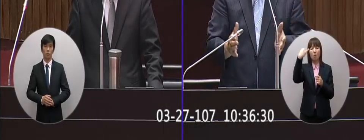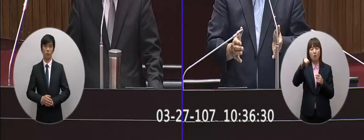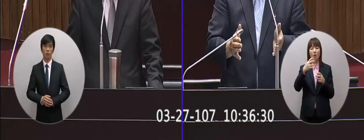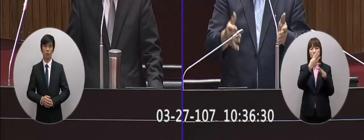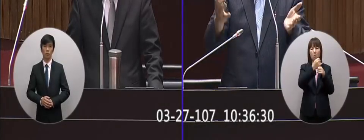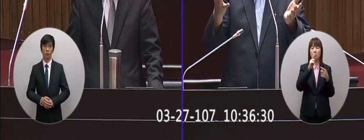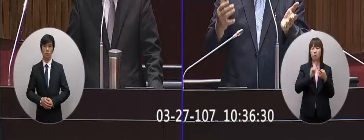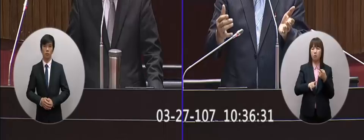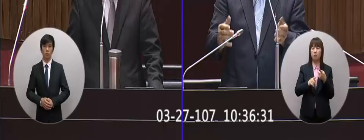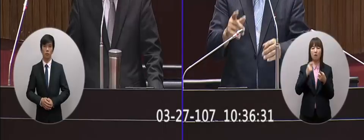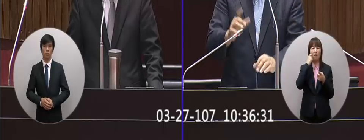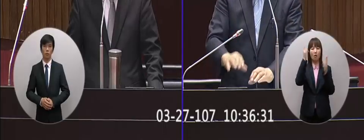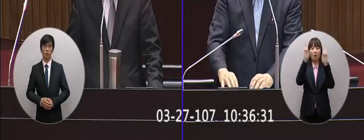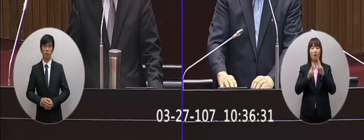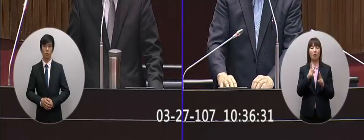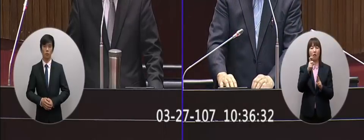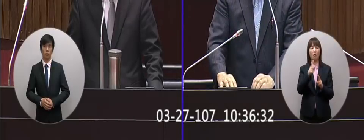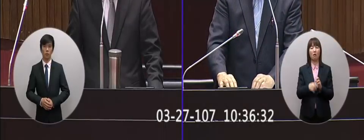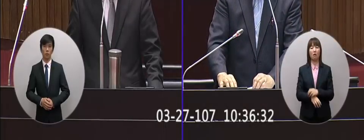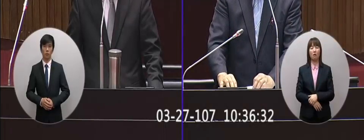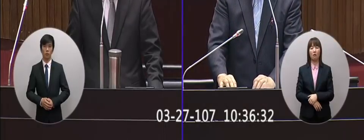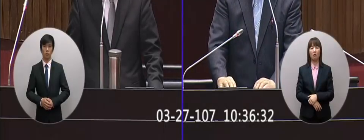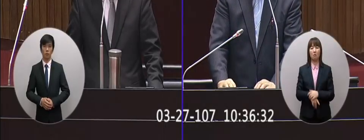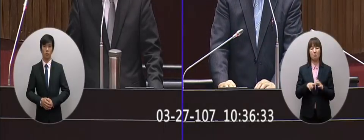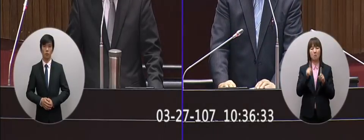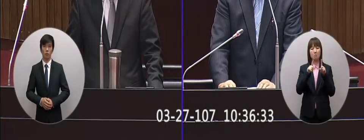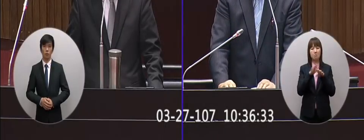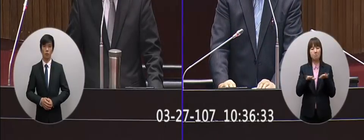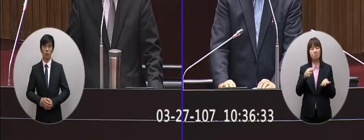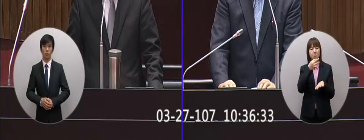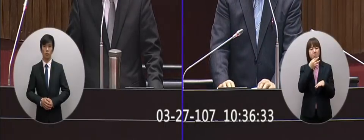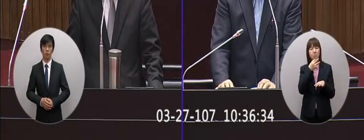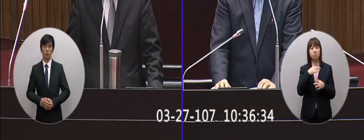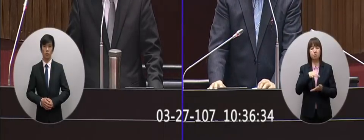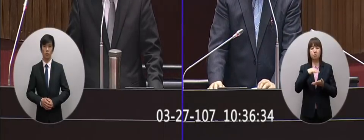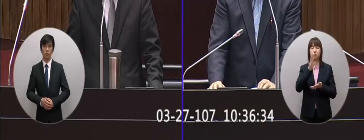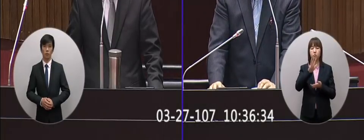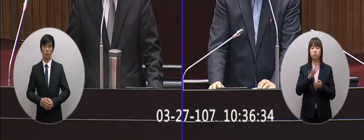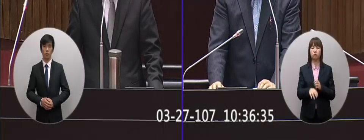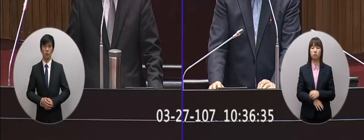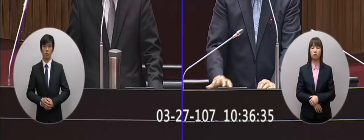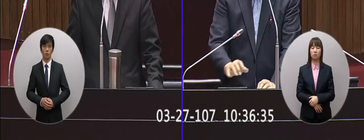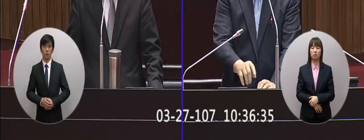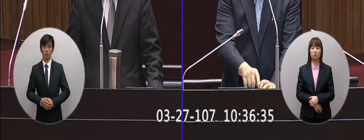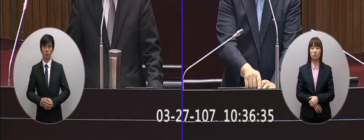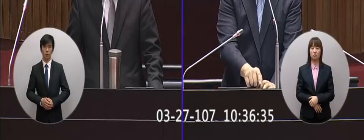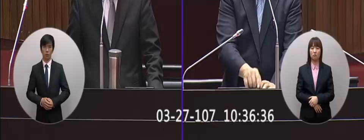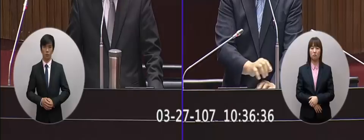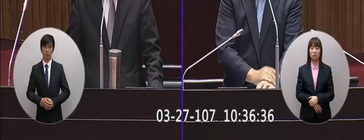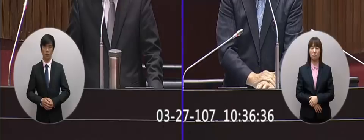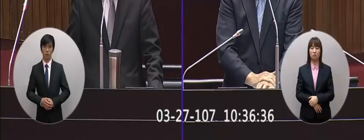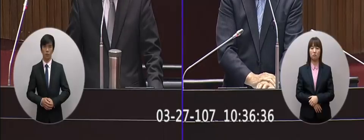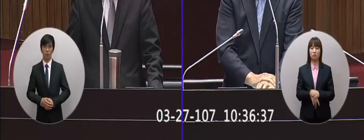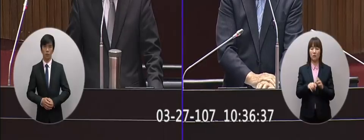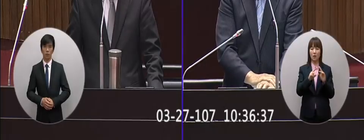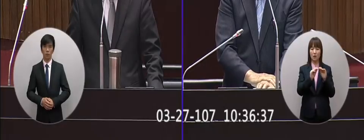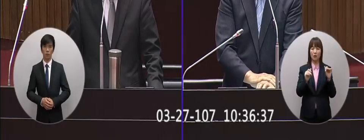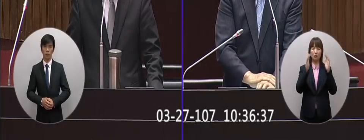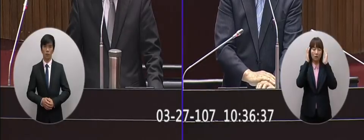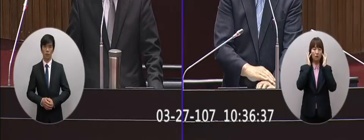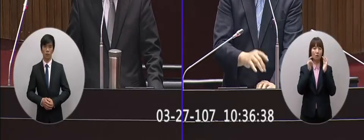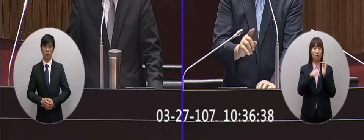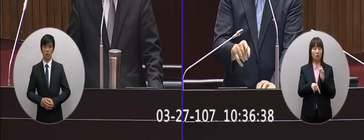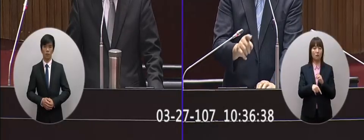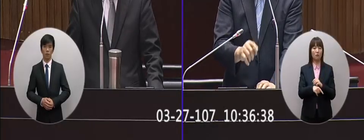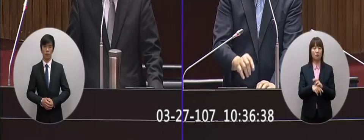子不对，就没有电，那是非常不安定的一个经济发展的环境。那既然地热